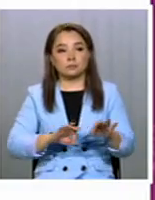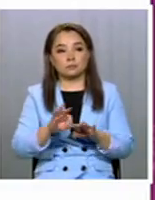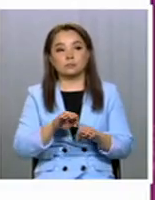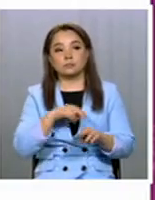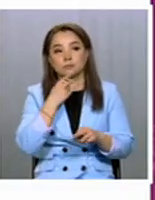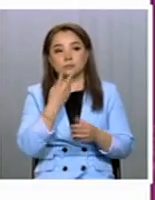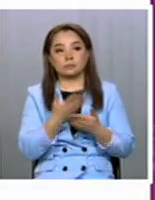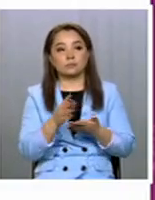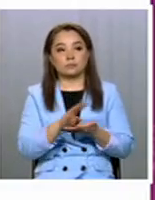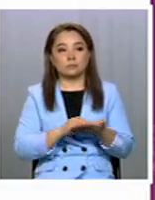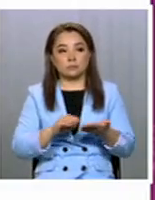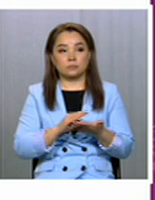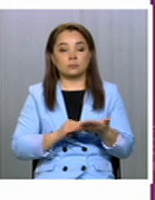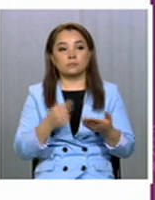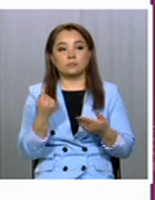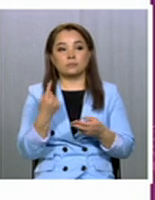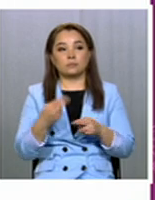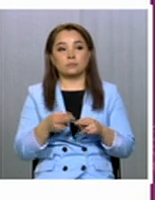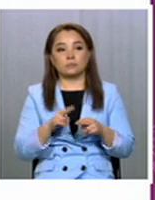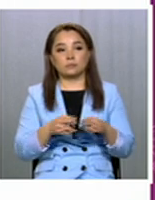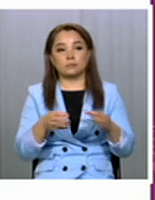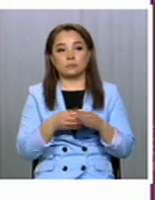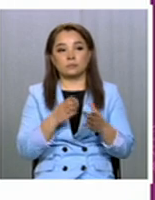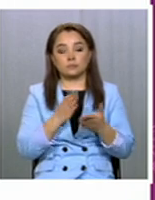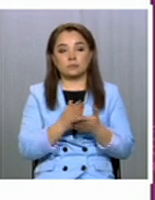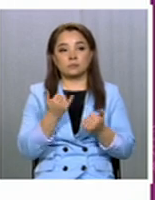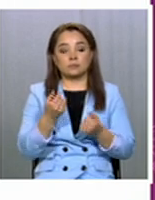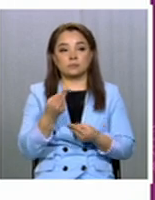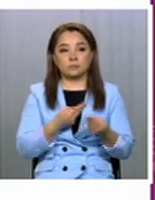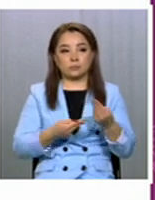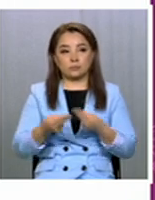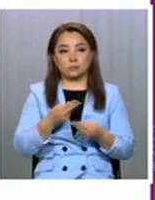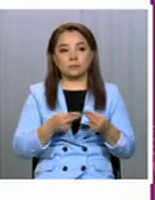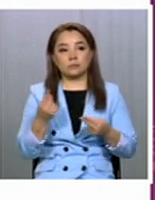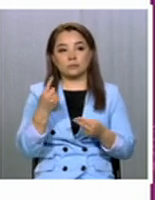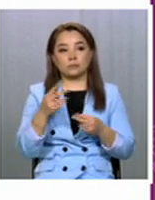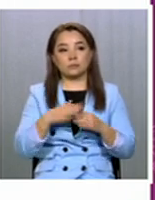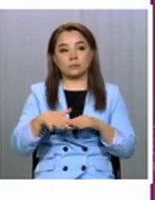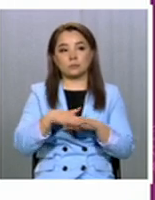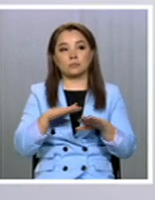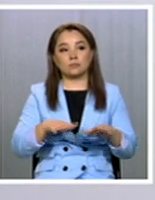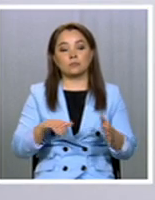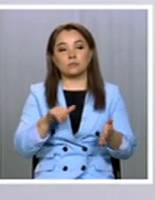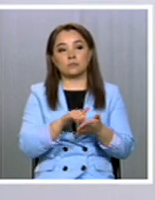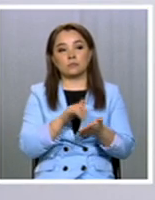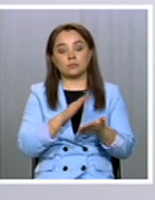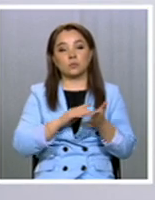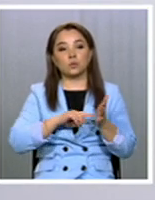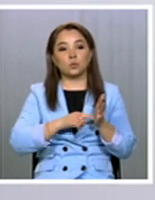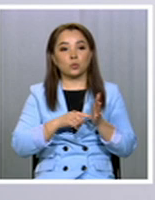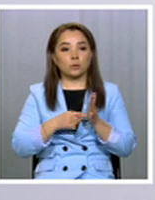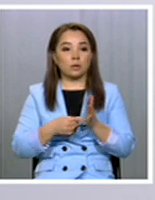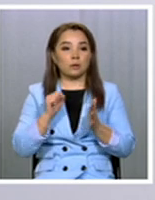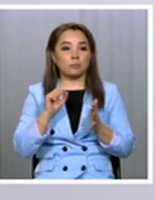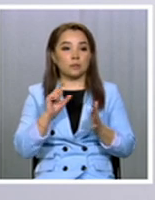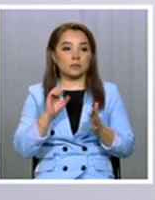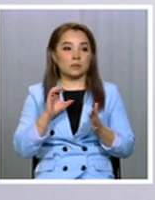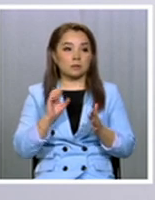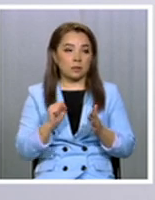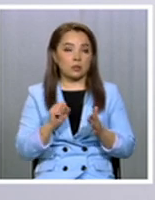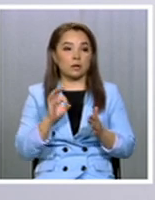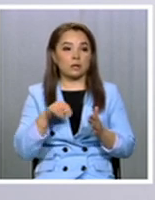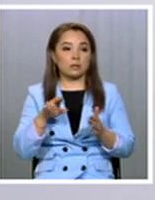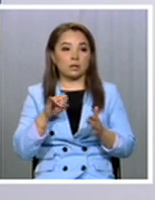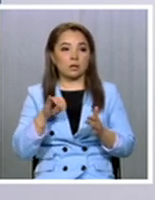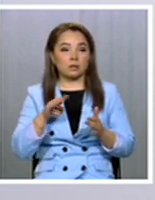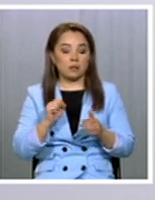қайталайық. Бірінші ширекте, координаталық жазықтықтың бірінші ширегінде орналасқан нүктелердің абсциссасы да, ординатасы да